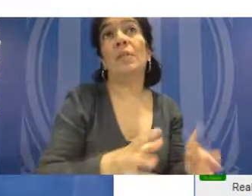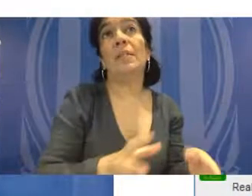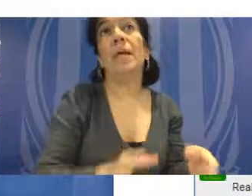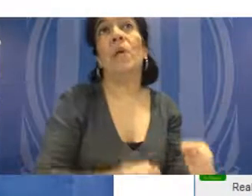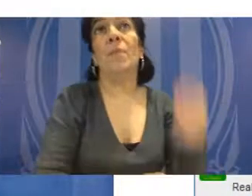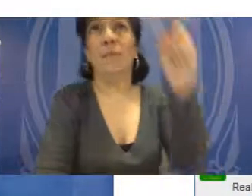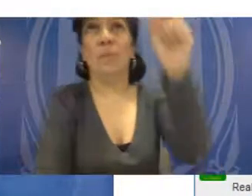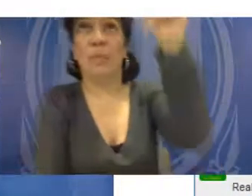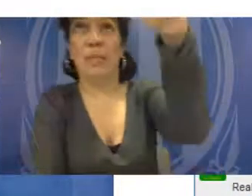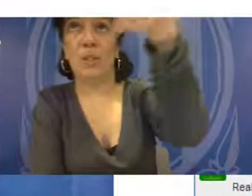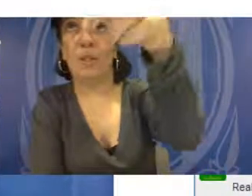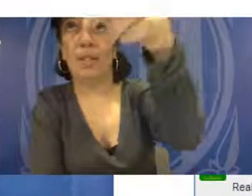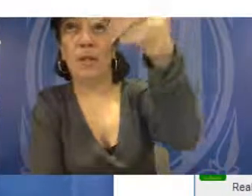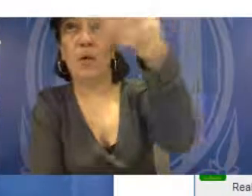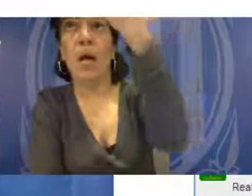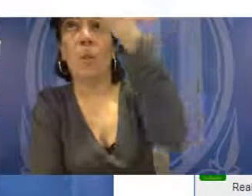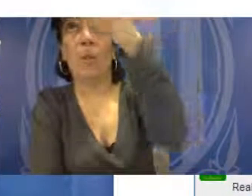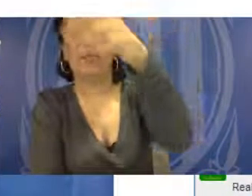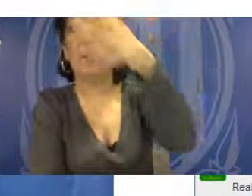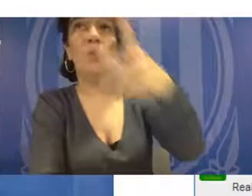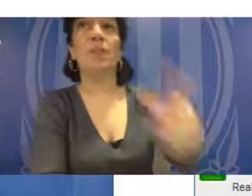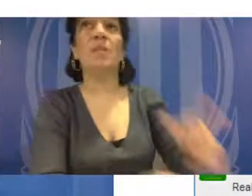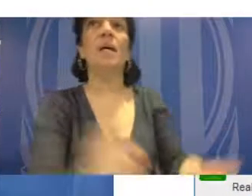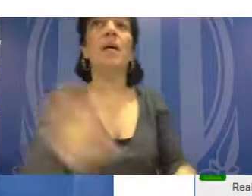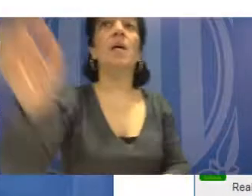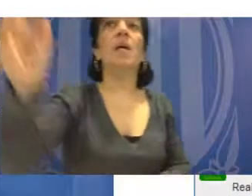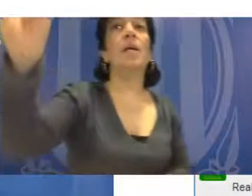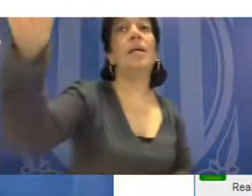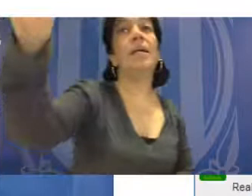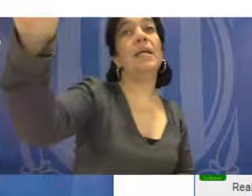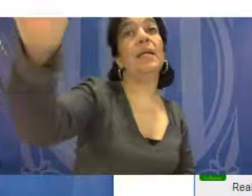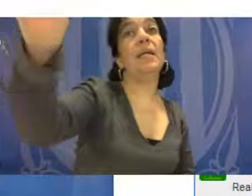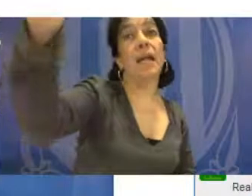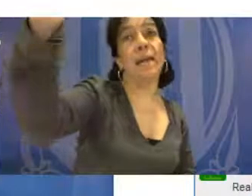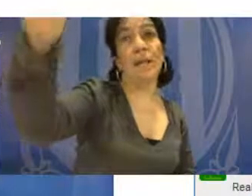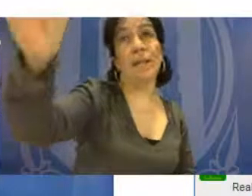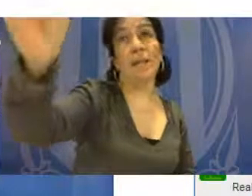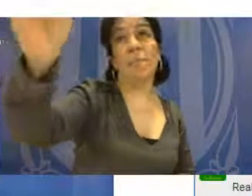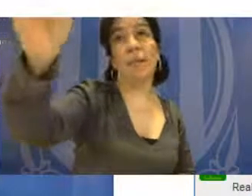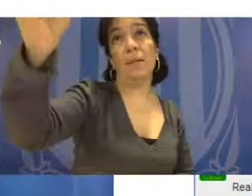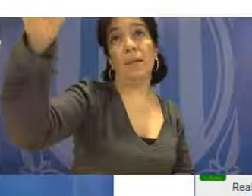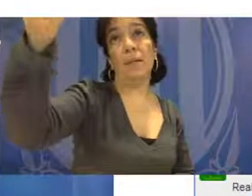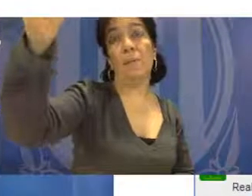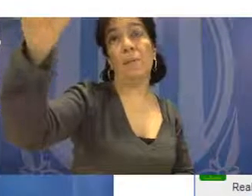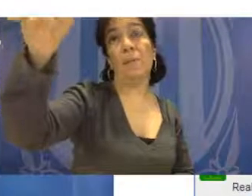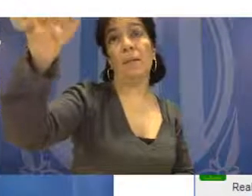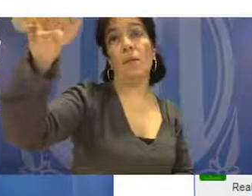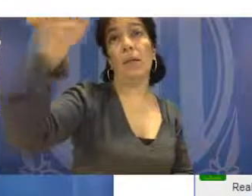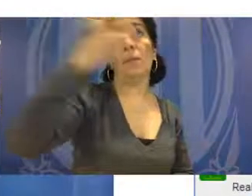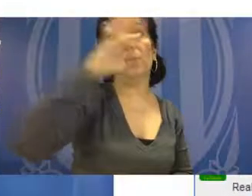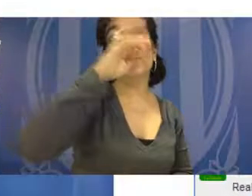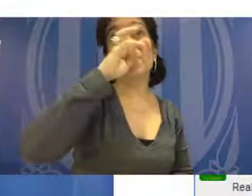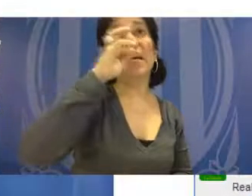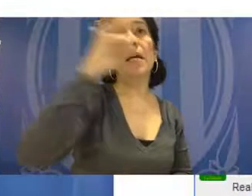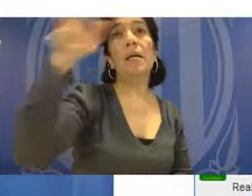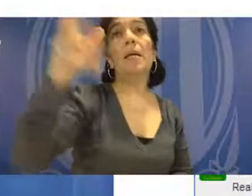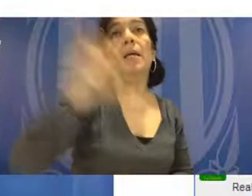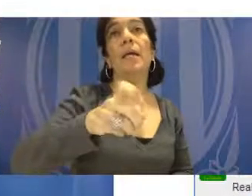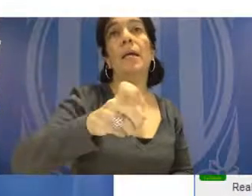promoció turística com és Diputació de Barcelona o Prat Dit Turisme i a la dreta també seguim amb Barcelona